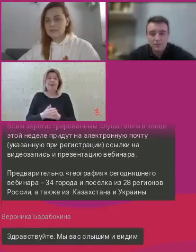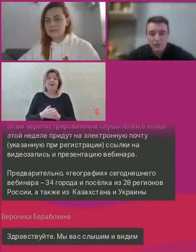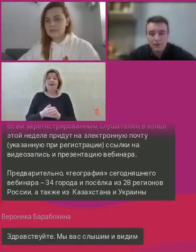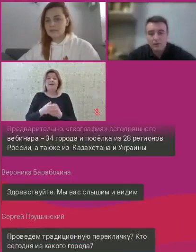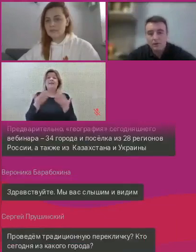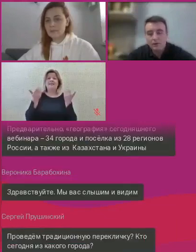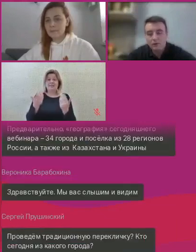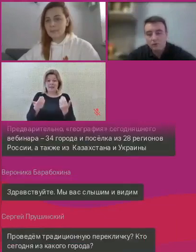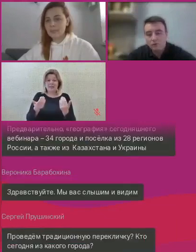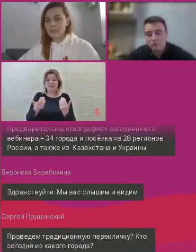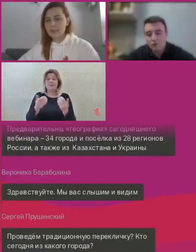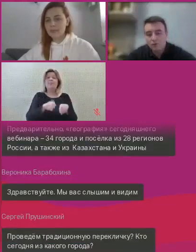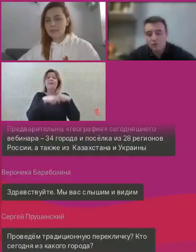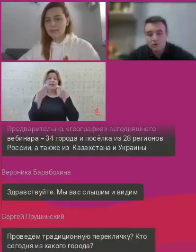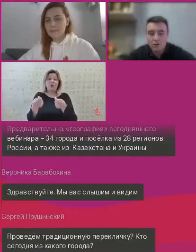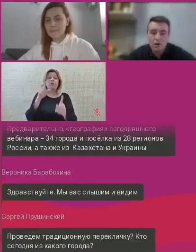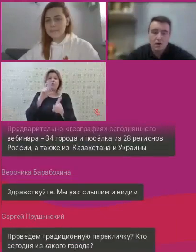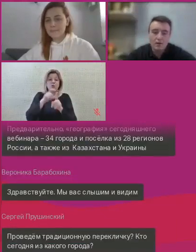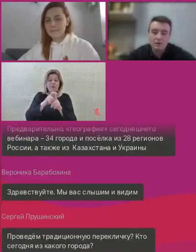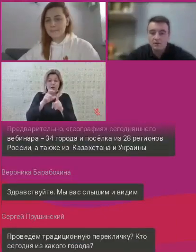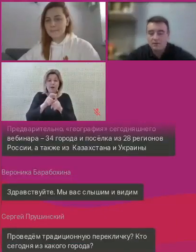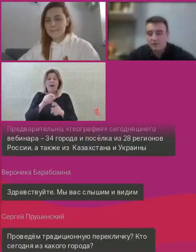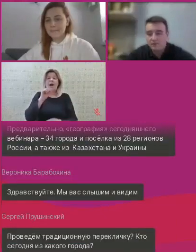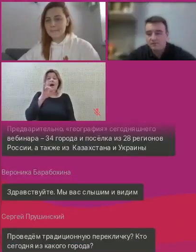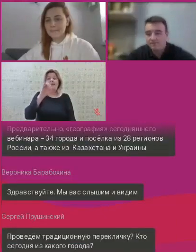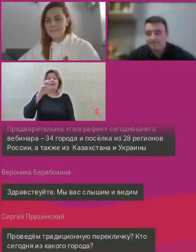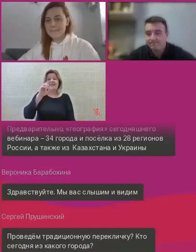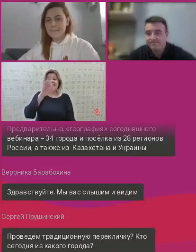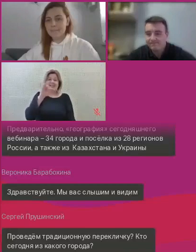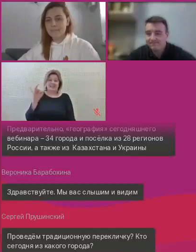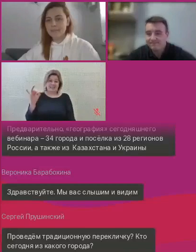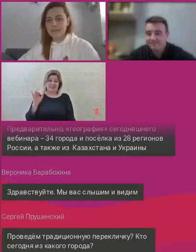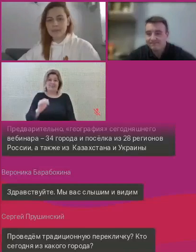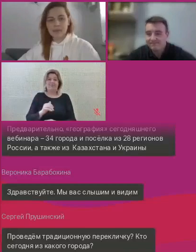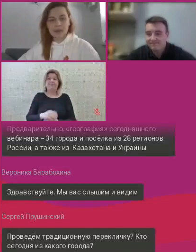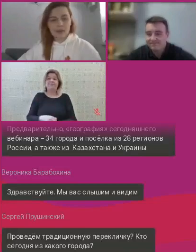Теперь передаю слово Анастасии.